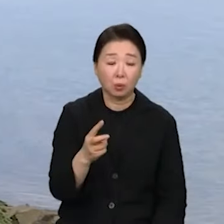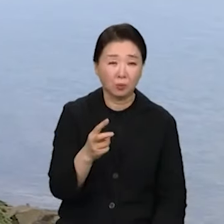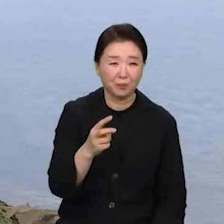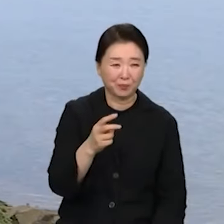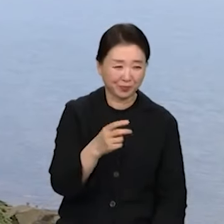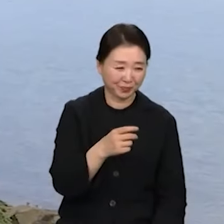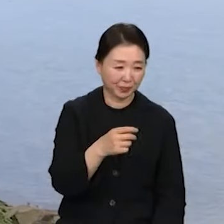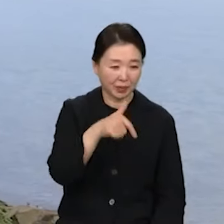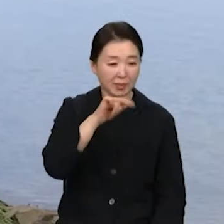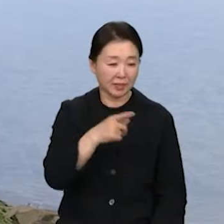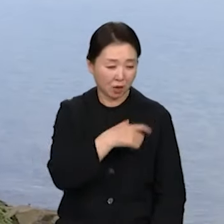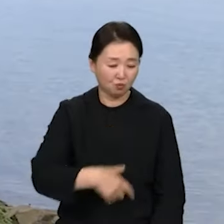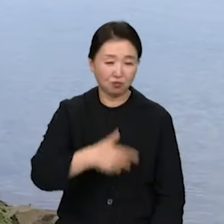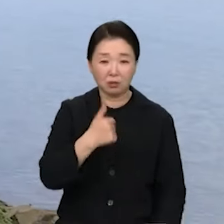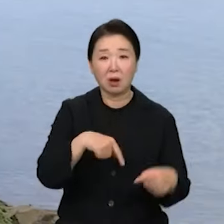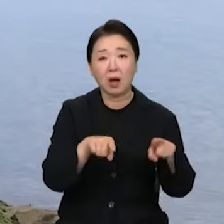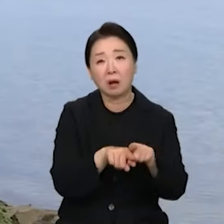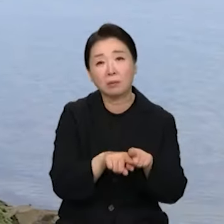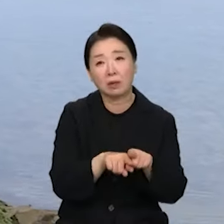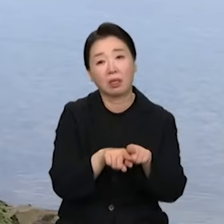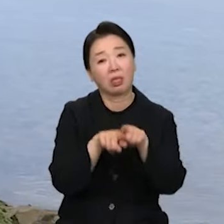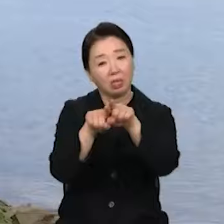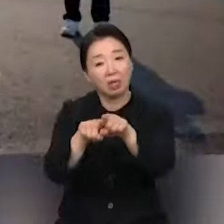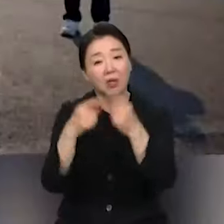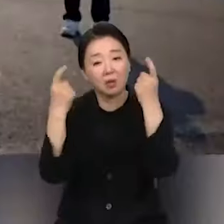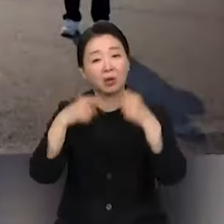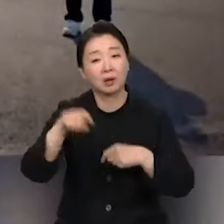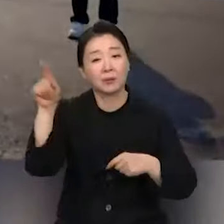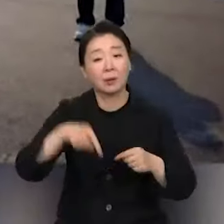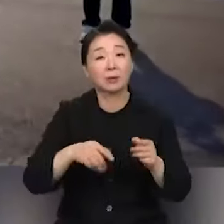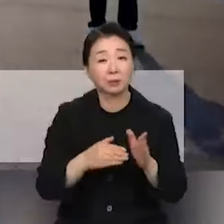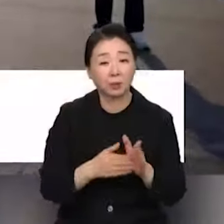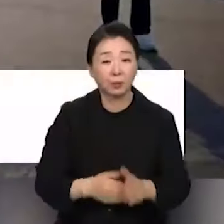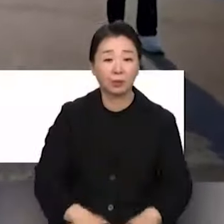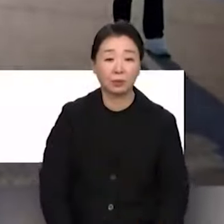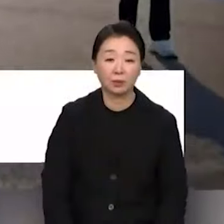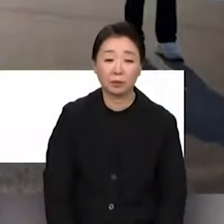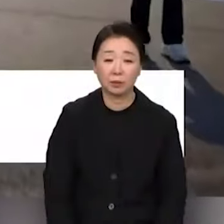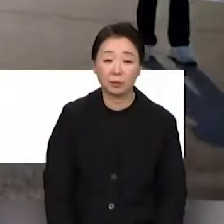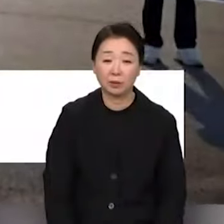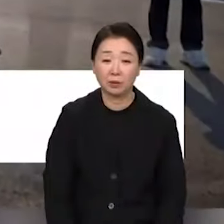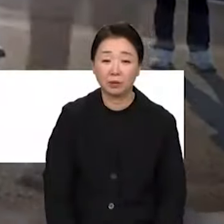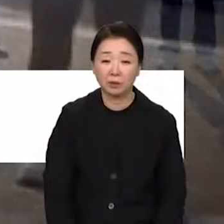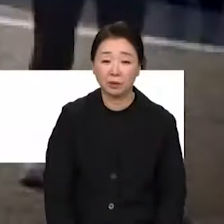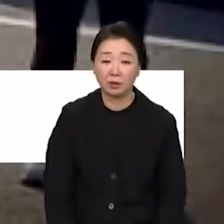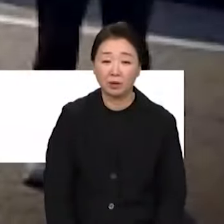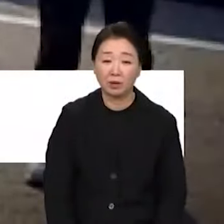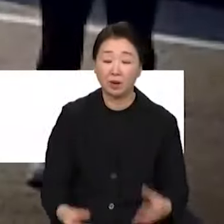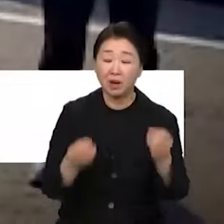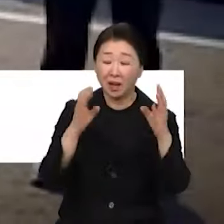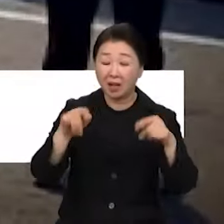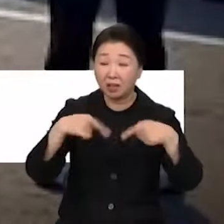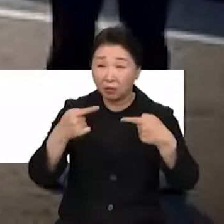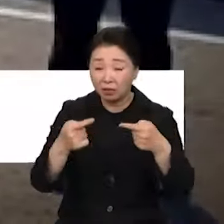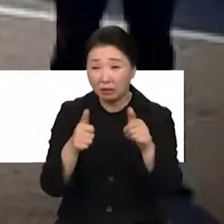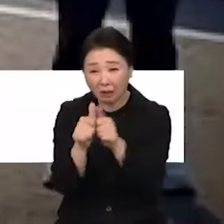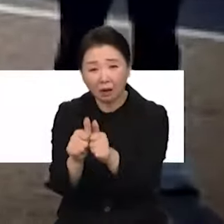기장군청 간부들까지 동행한 사실도 드러났습니다. 본면장이 따라가는데 그랬다 하면 문제가 있죠. 한번 확인해